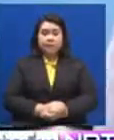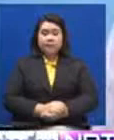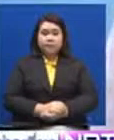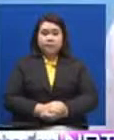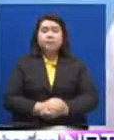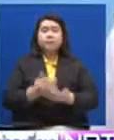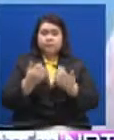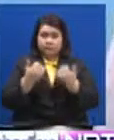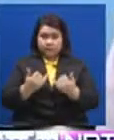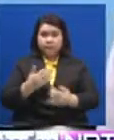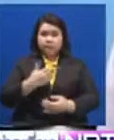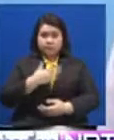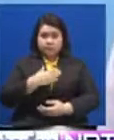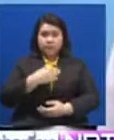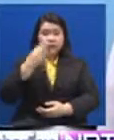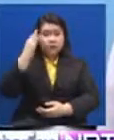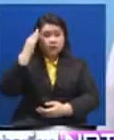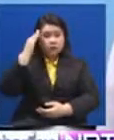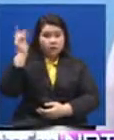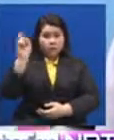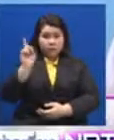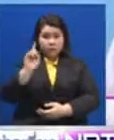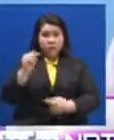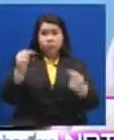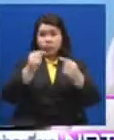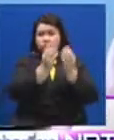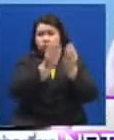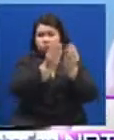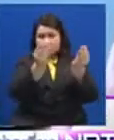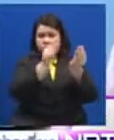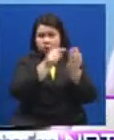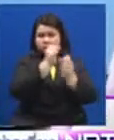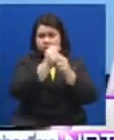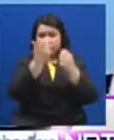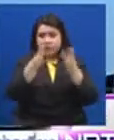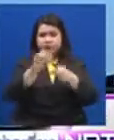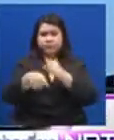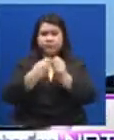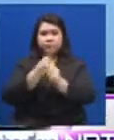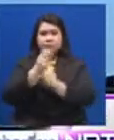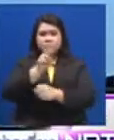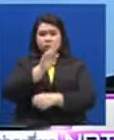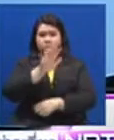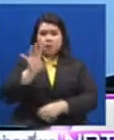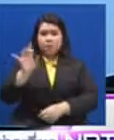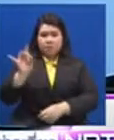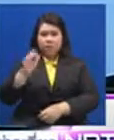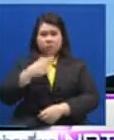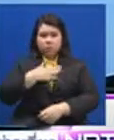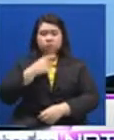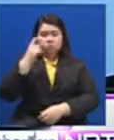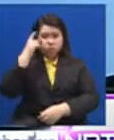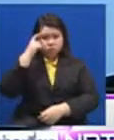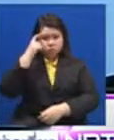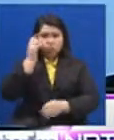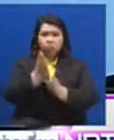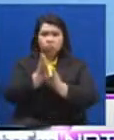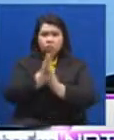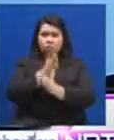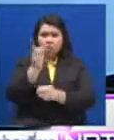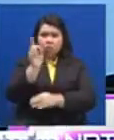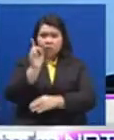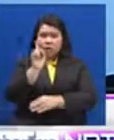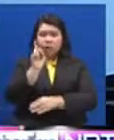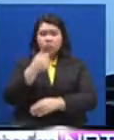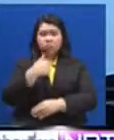ที่เราทราบกันว่ารัฐธรรมนูญน่าจะเสร็จภายในปี58ผมทราบมาเพราะว่า